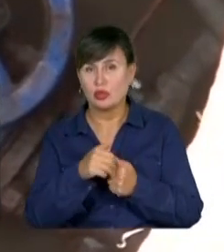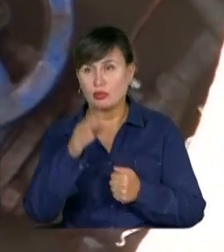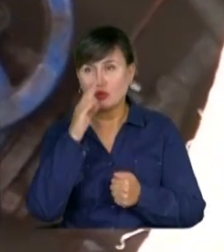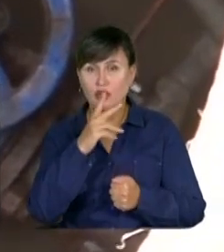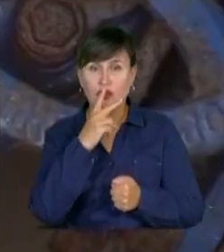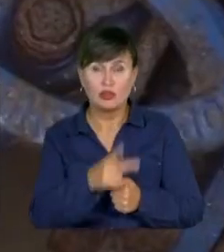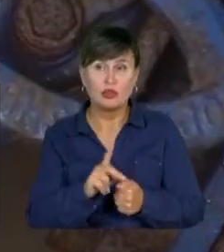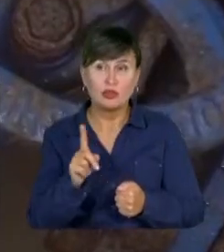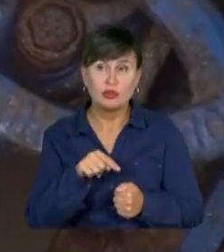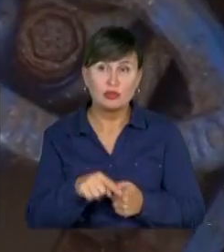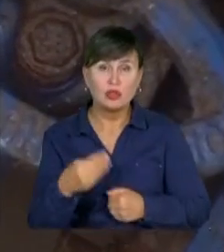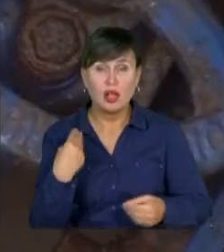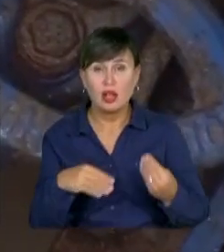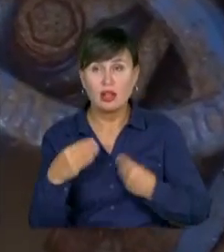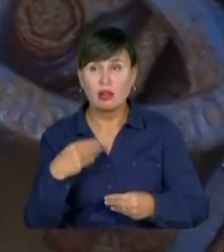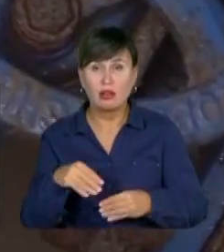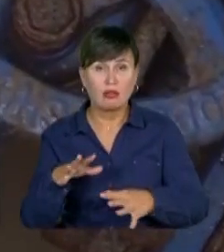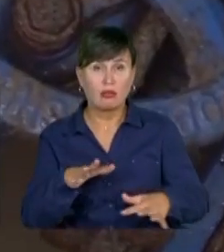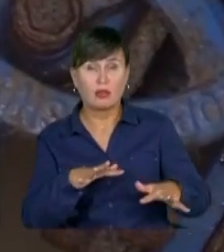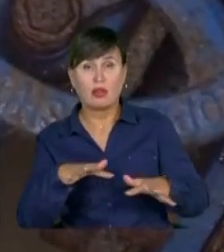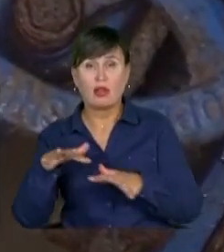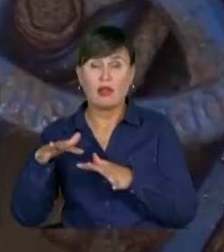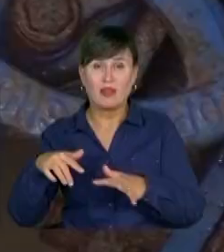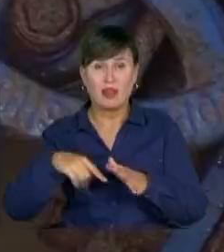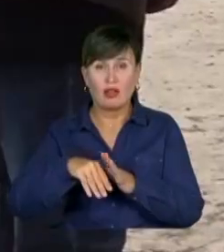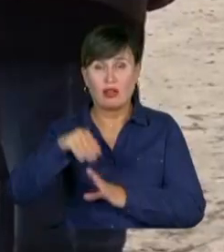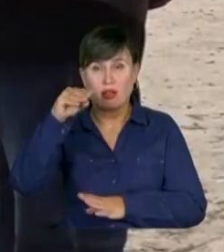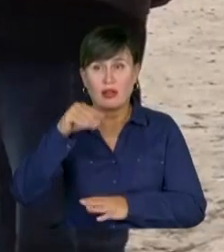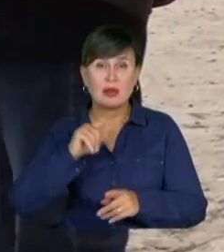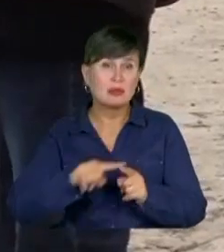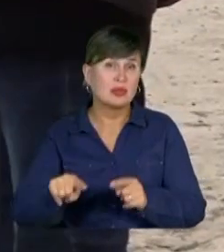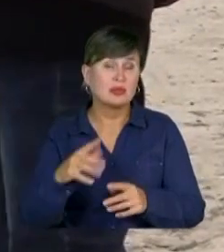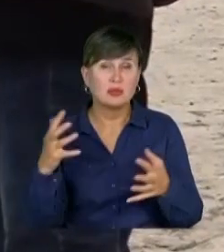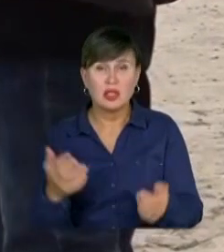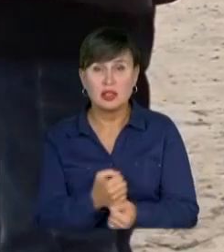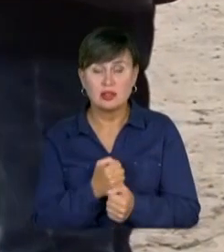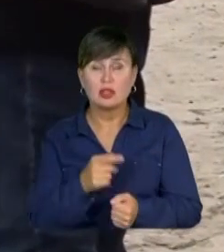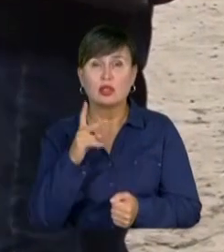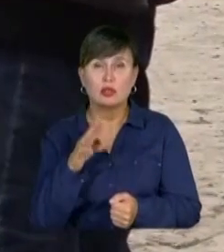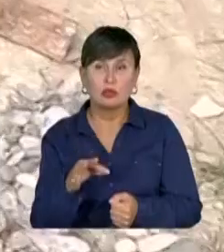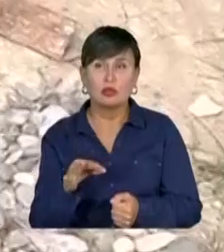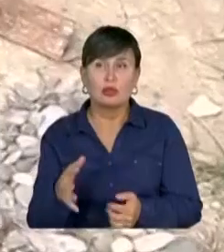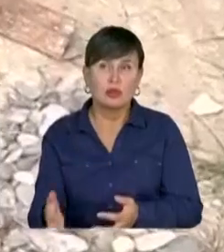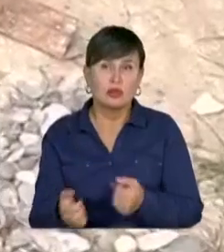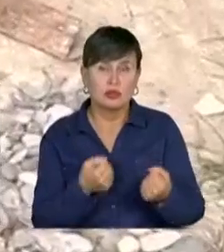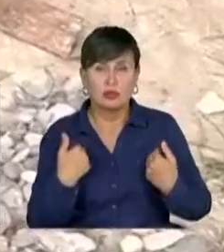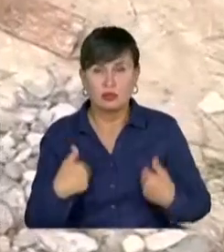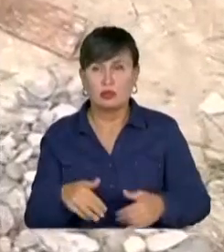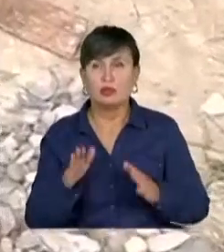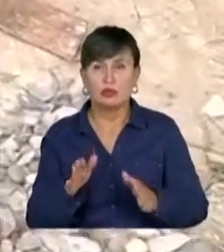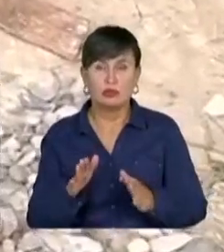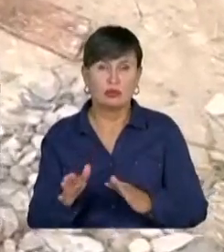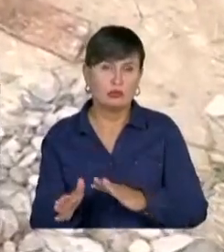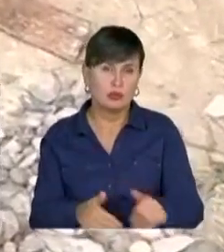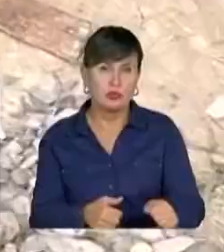заметив предметы одежды, плавающие в колодце. На место ЧП незамедлительно вызвали спасателей, однако извлечь тело удалось только